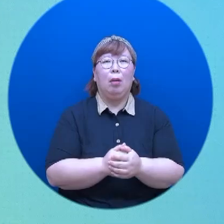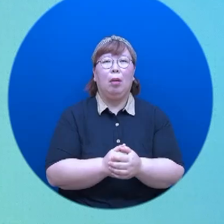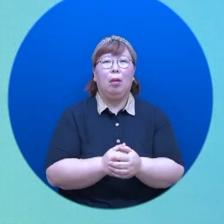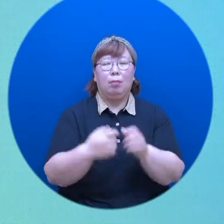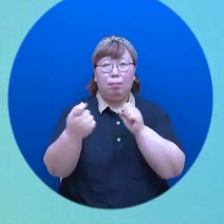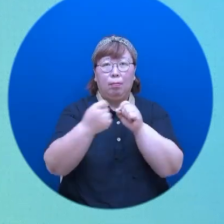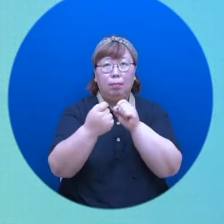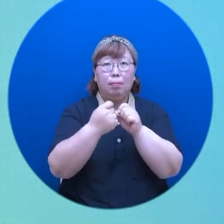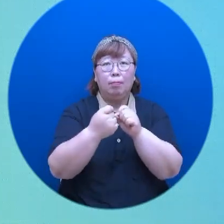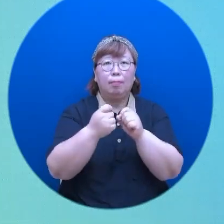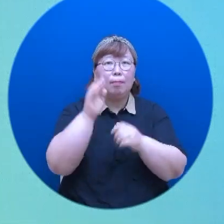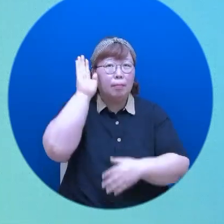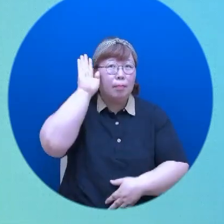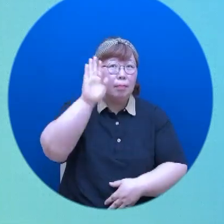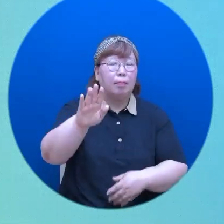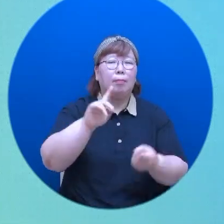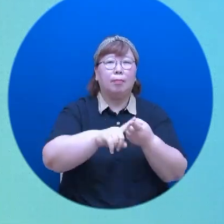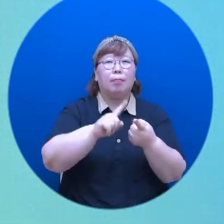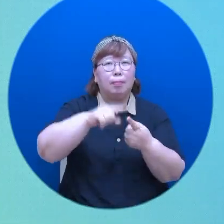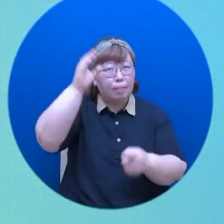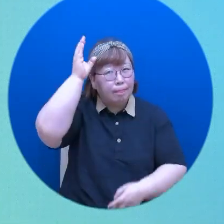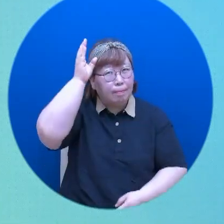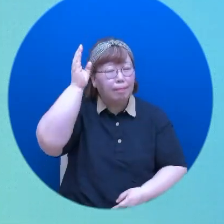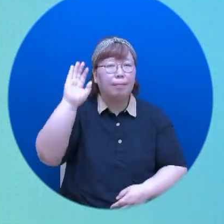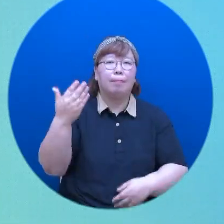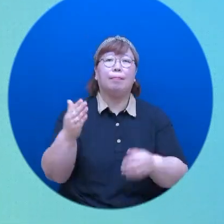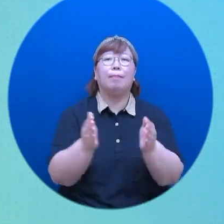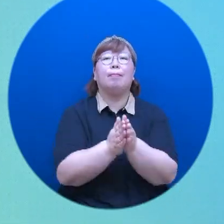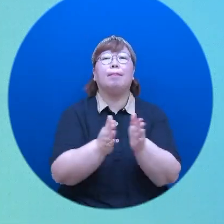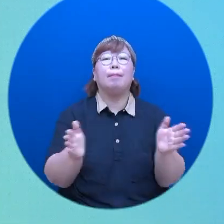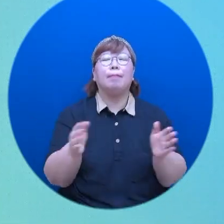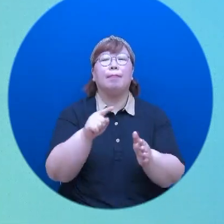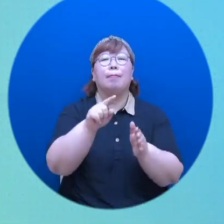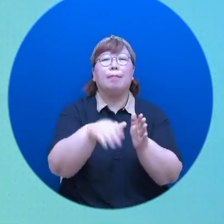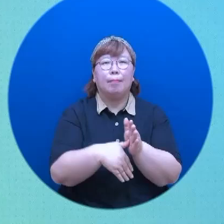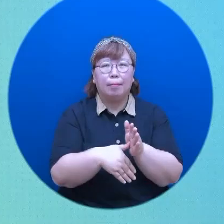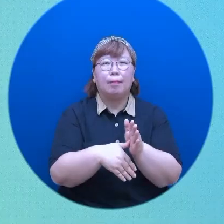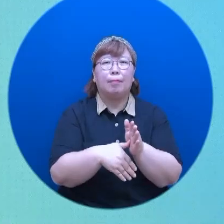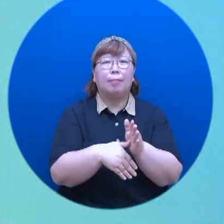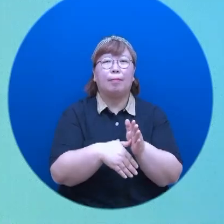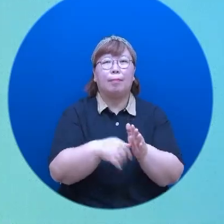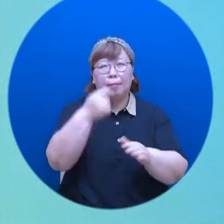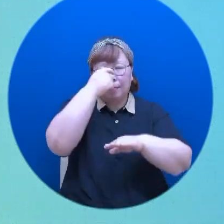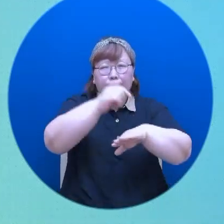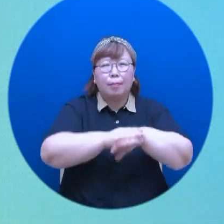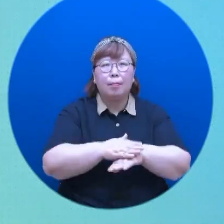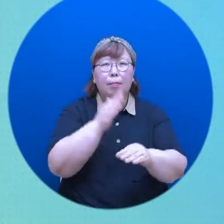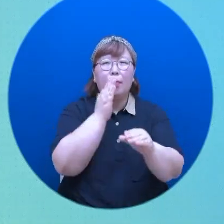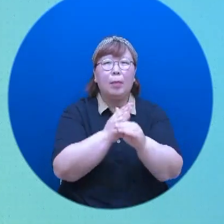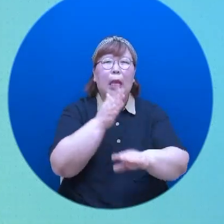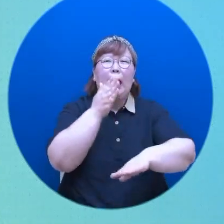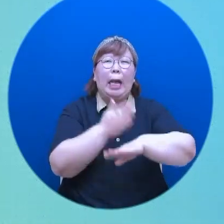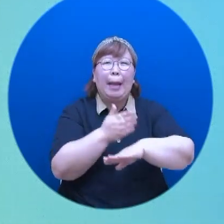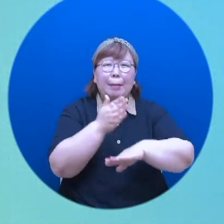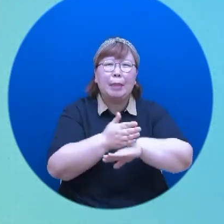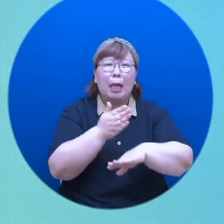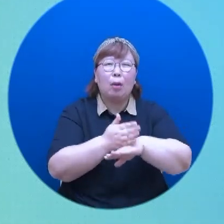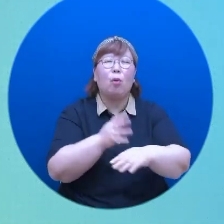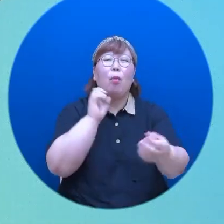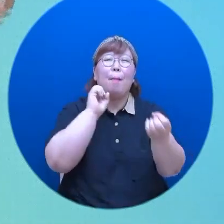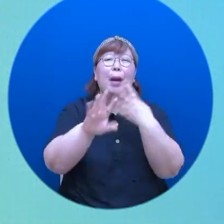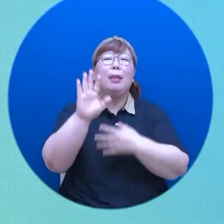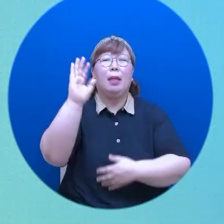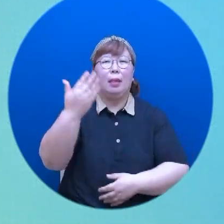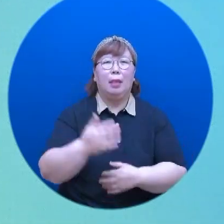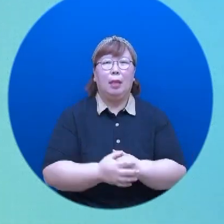내일이 기대되기 시작합니다. 그리고 그때 비로소 그 예배 가운데 감사로 반응하게 되는